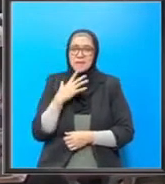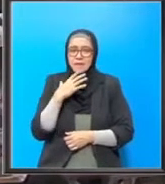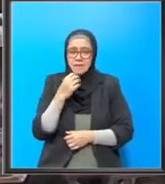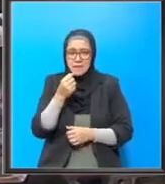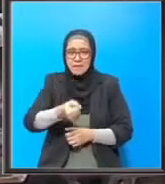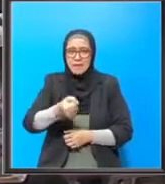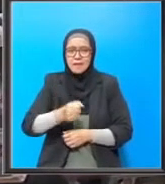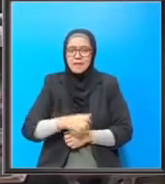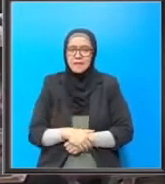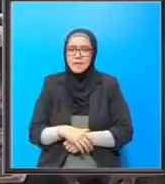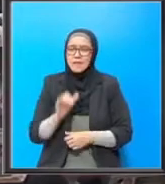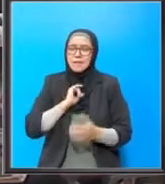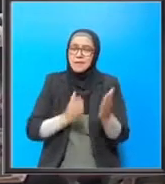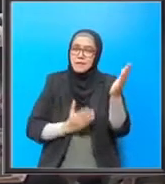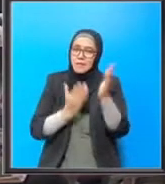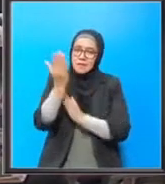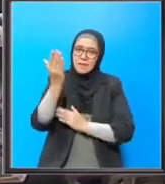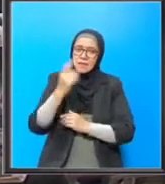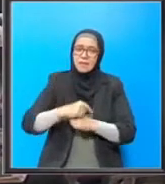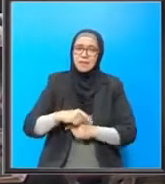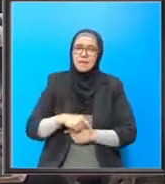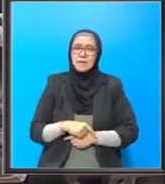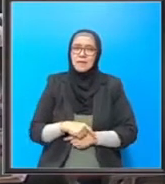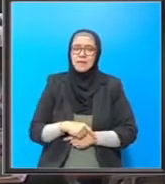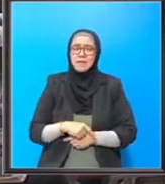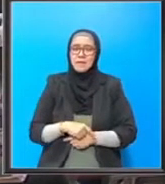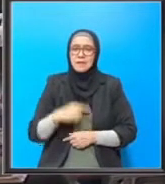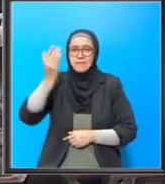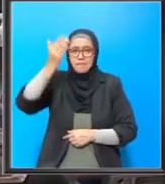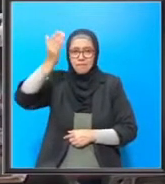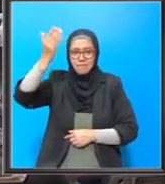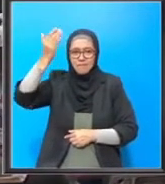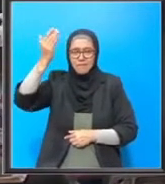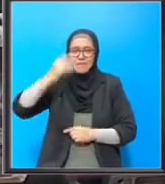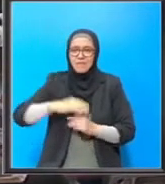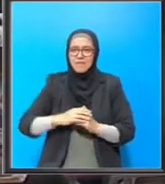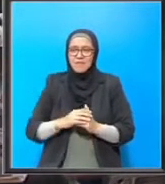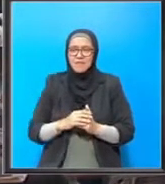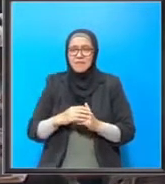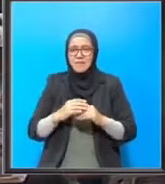citrus kepada Hai bahasan Plants